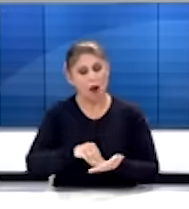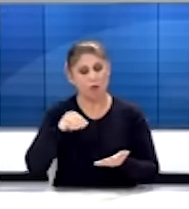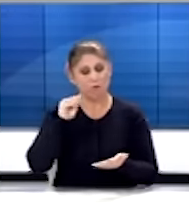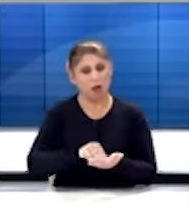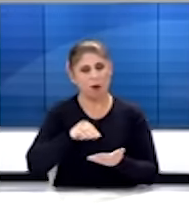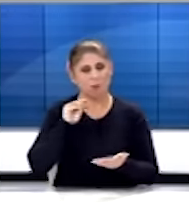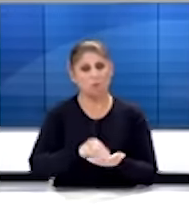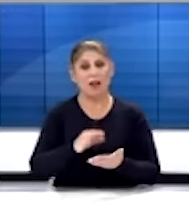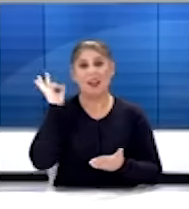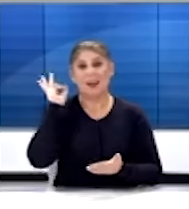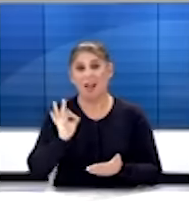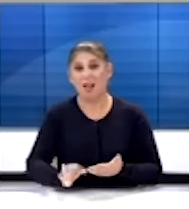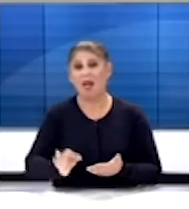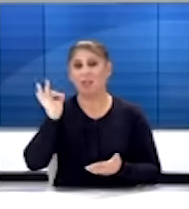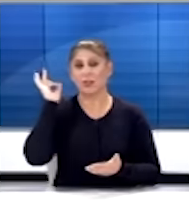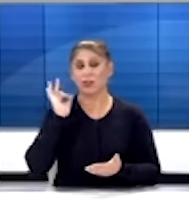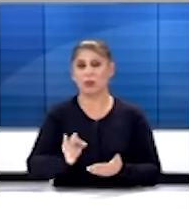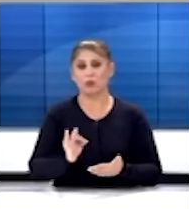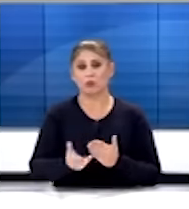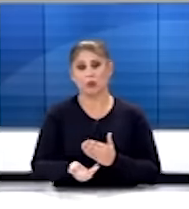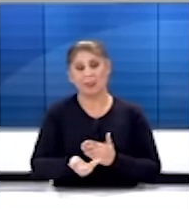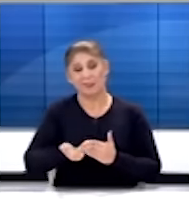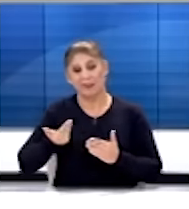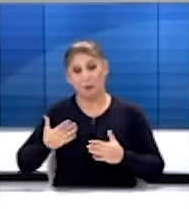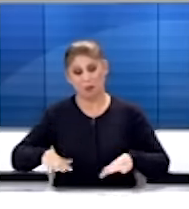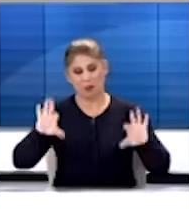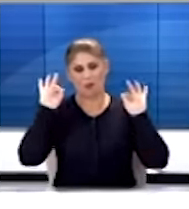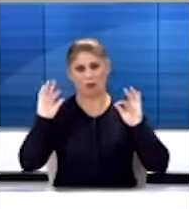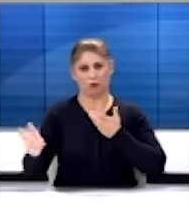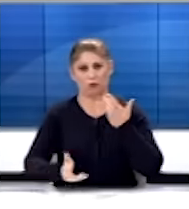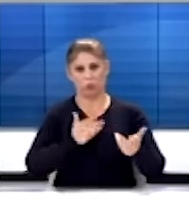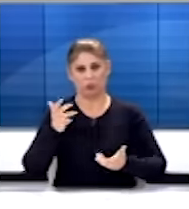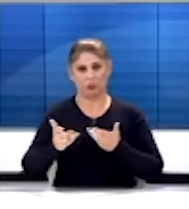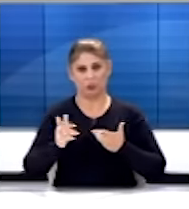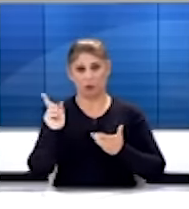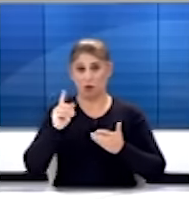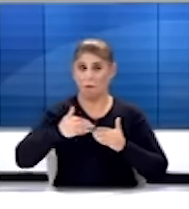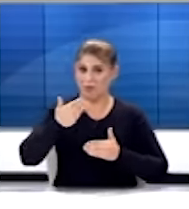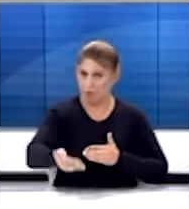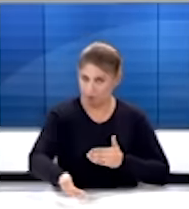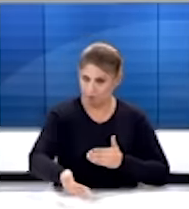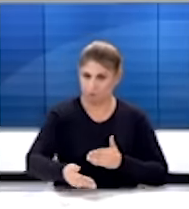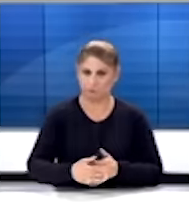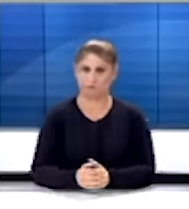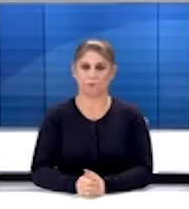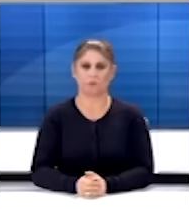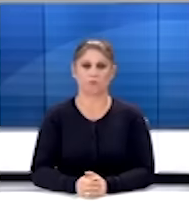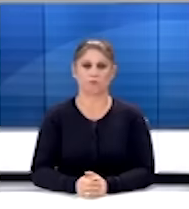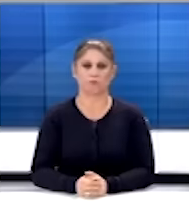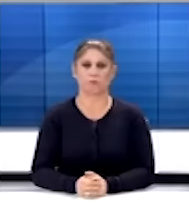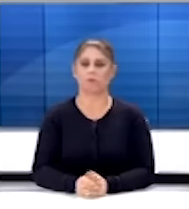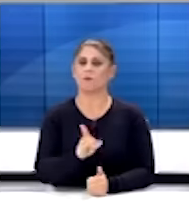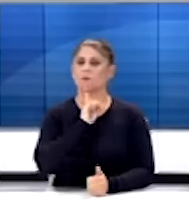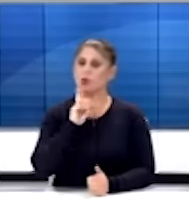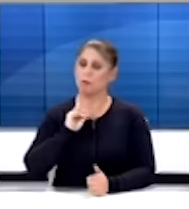ξανά, κάθε χρόνο και πριν ξεσπάσουν οι πυρκαγιές και όχι μετά. Όπως έρχεται